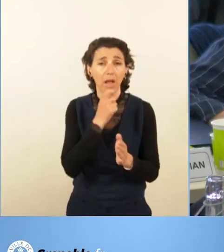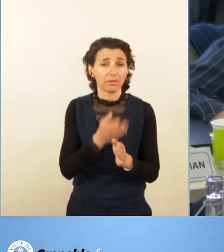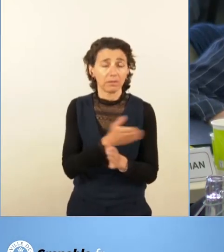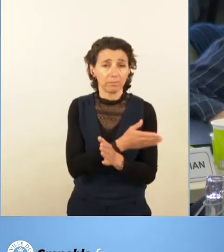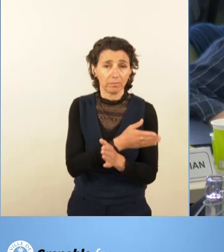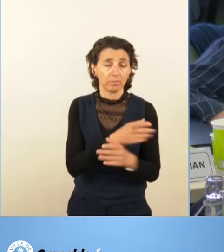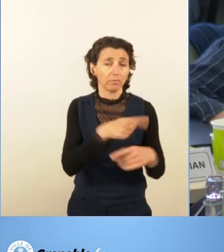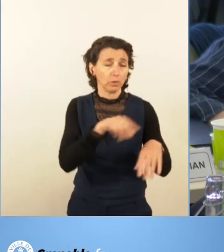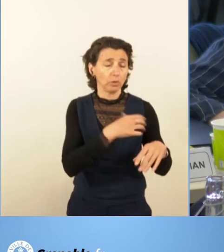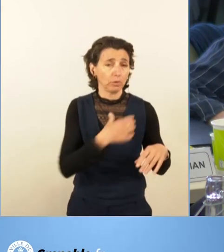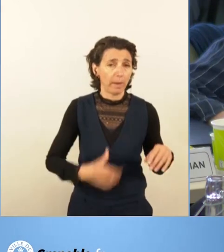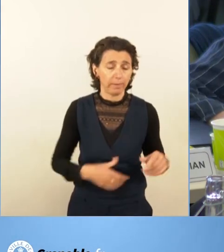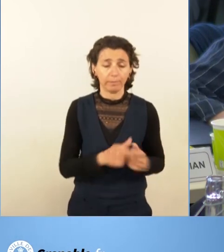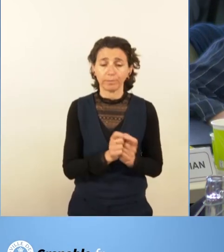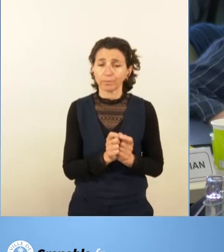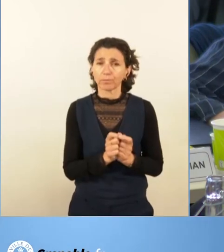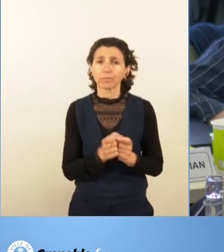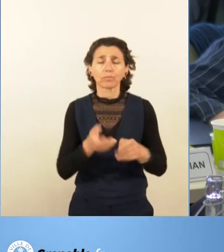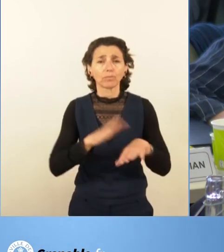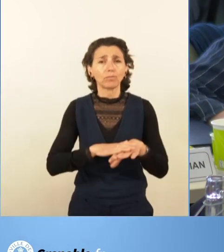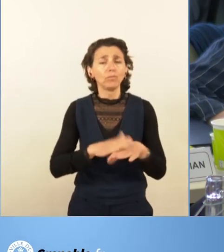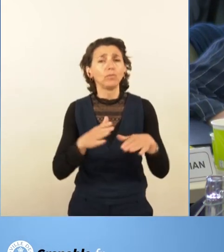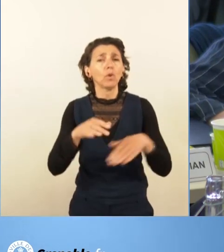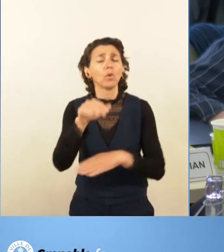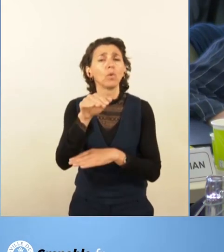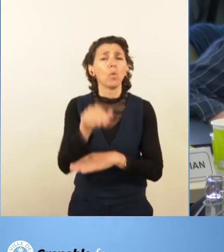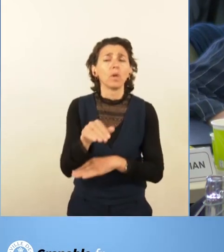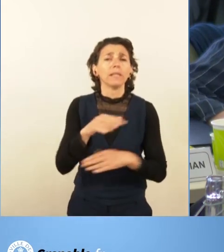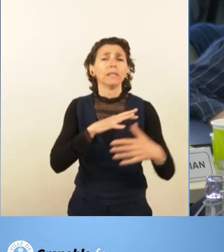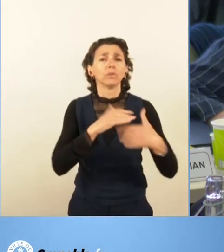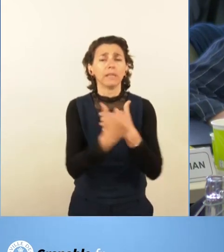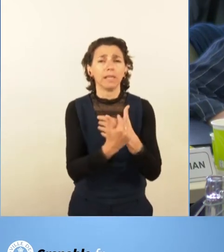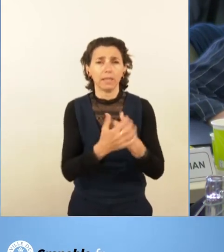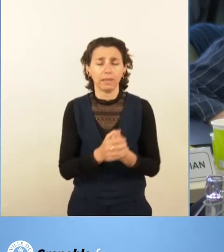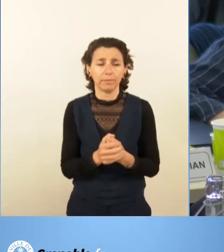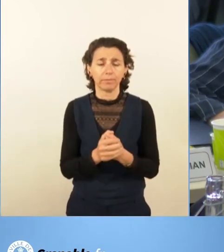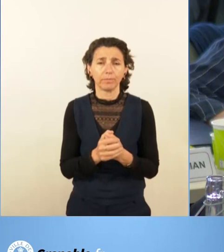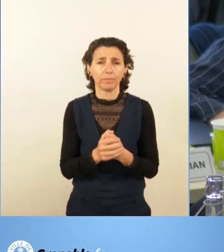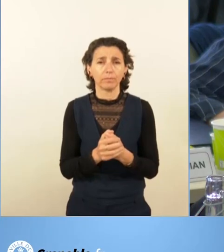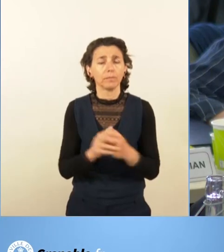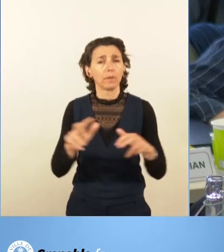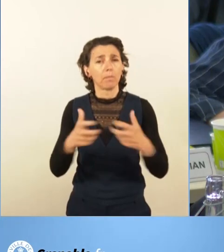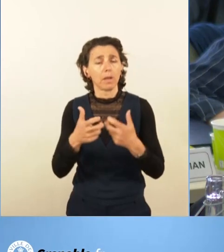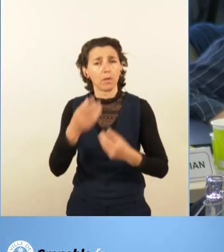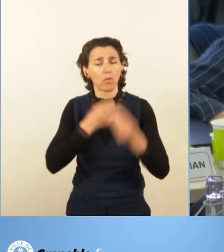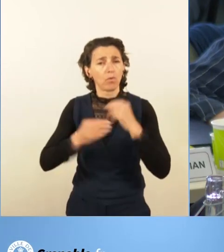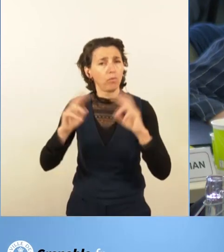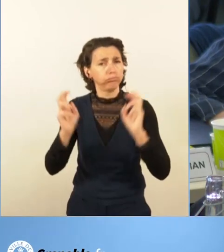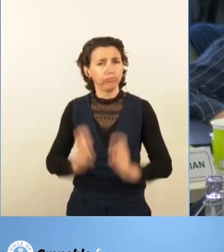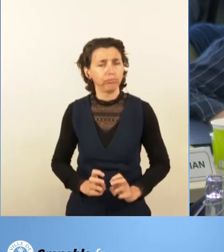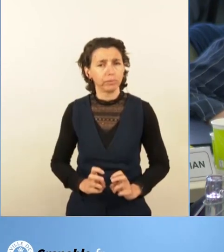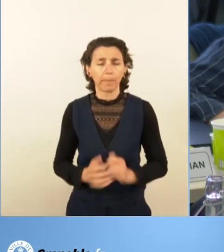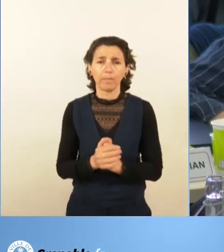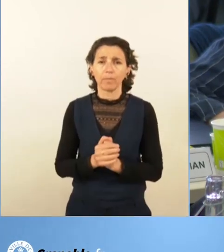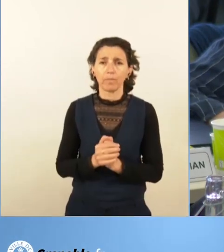du bouclier social nous avons donc nous avons adopté une diminution importante du coup de la restauration pour les